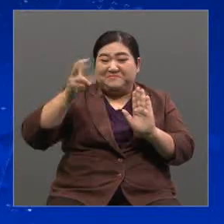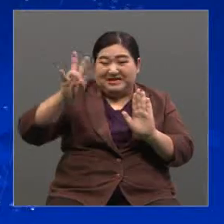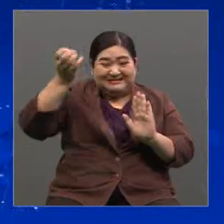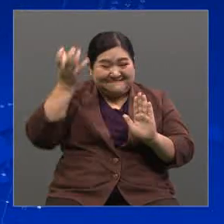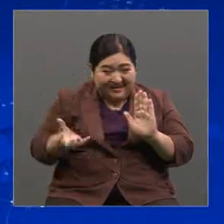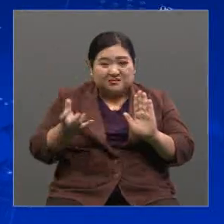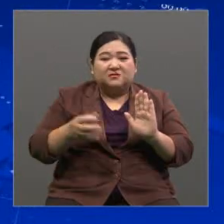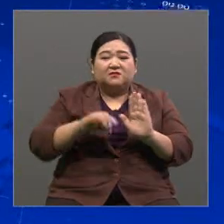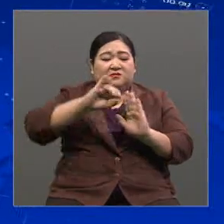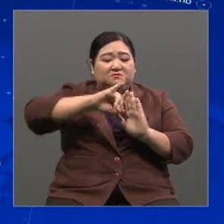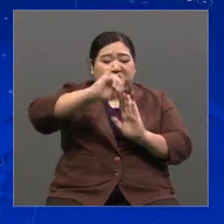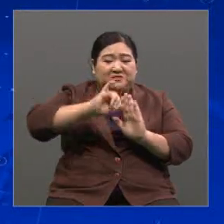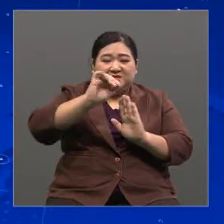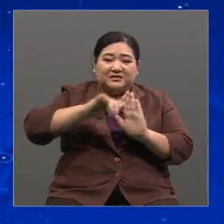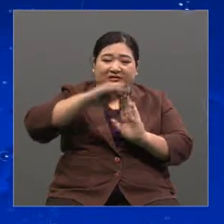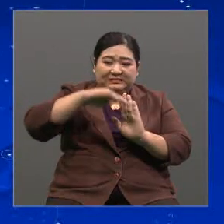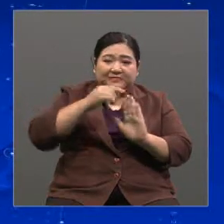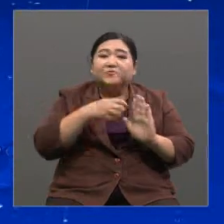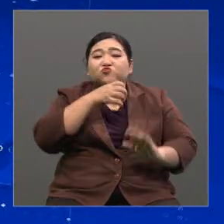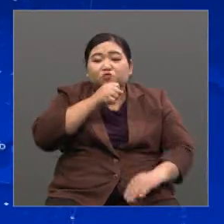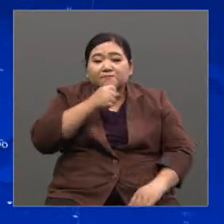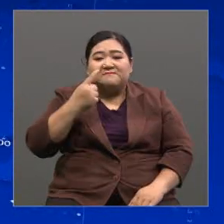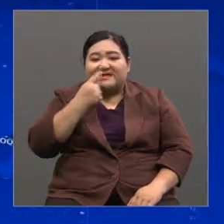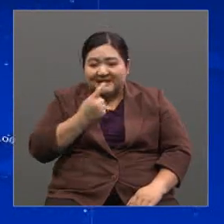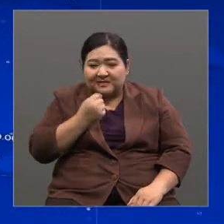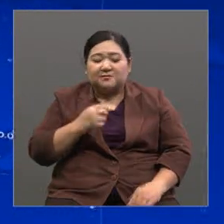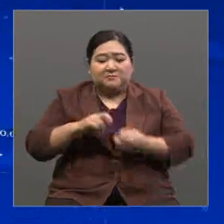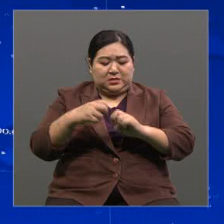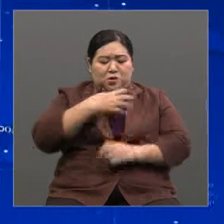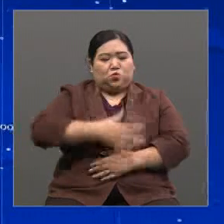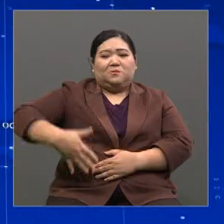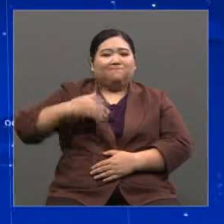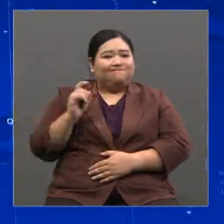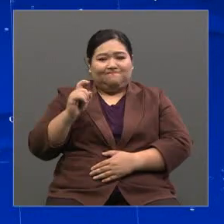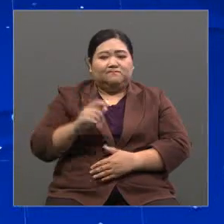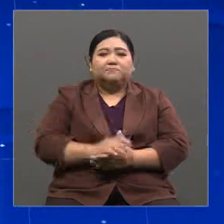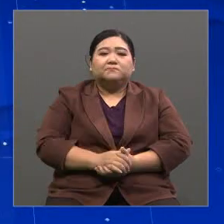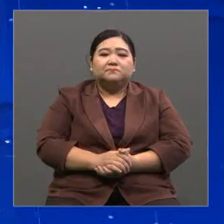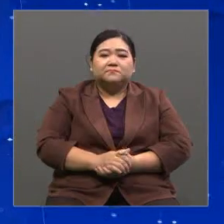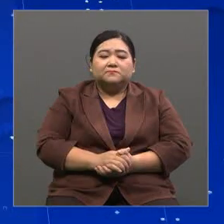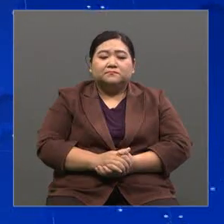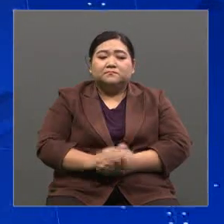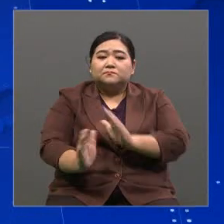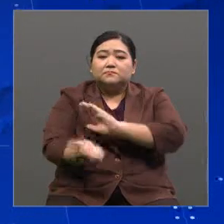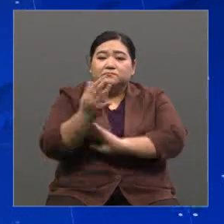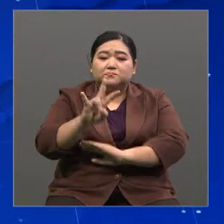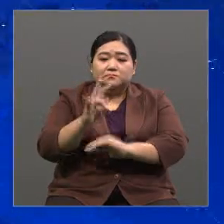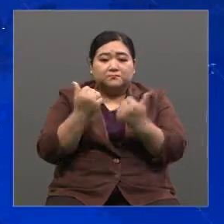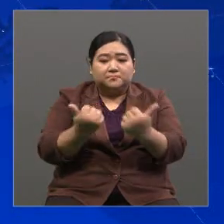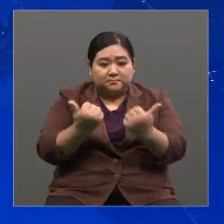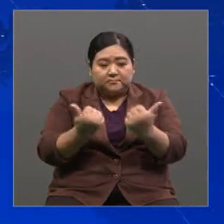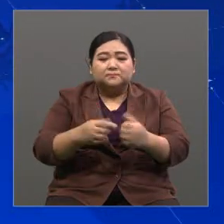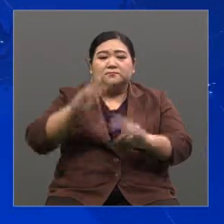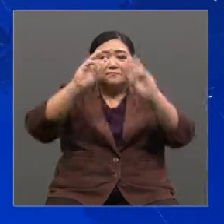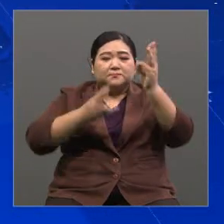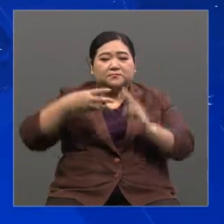ี่สุดเลยนะคะค่าฝุนอยู่ทระดบสีส้มถึงสีแดงก็คมผกระทตสุขภาพแล้วค่ะช่ง 7 โมงเช้าทผ่านมาพนที่ท